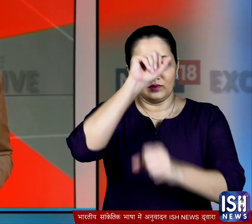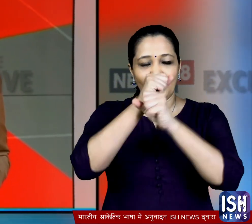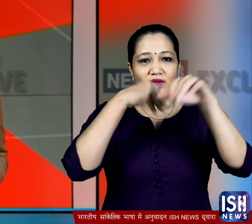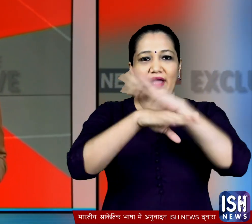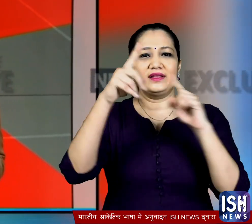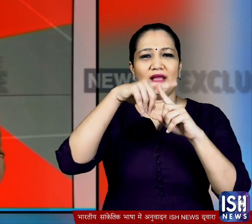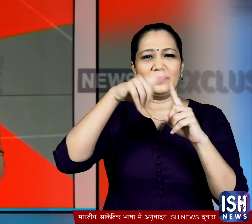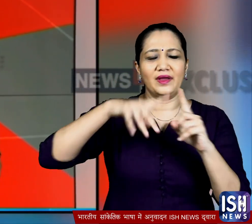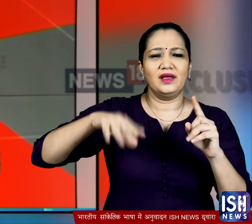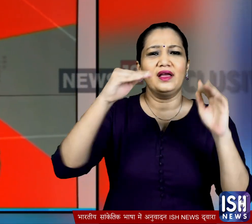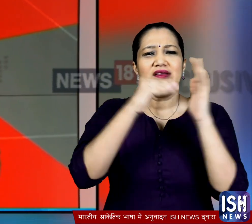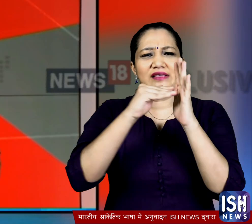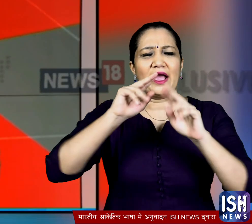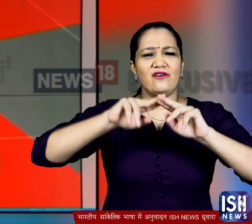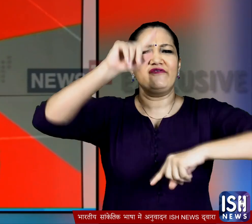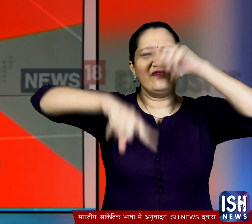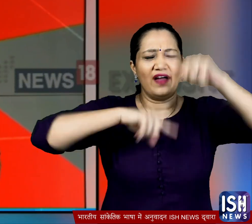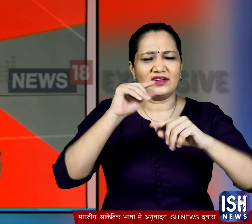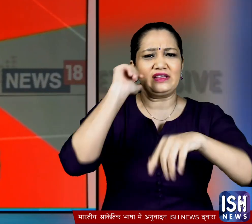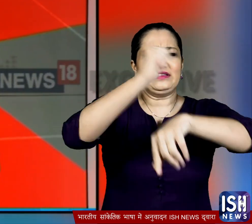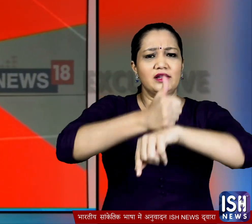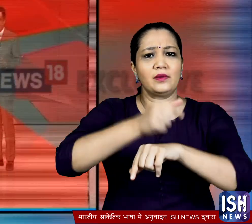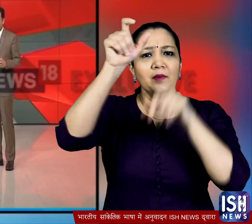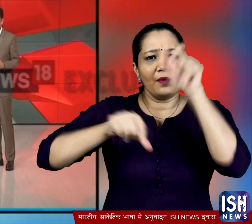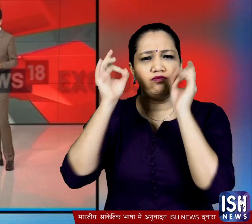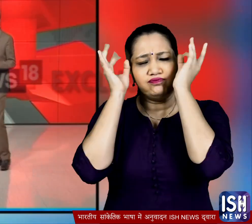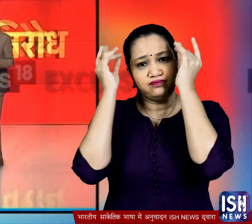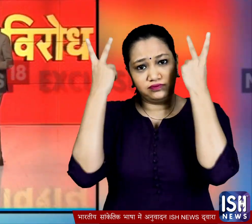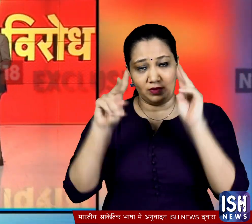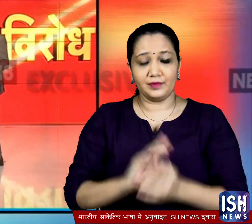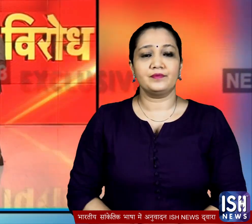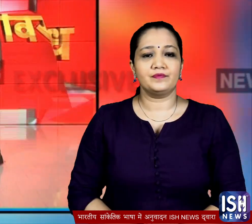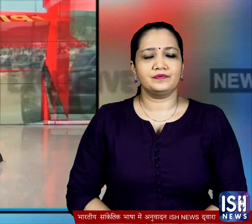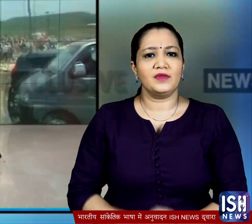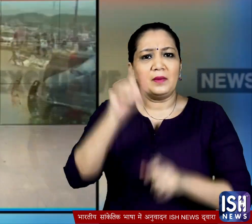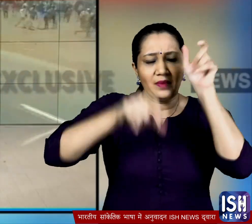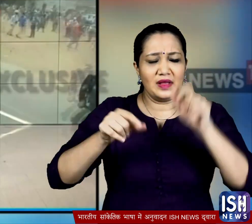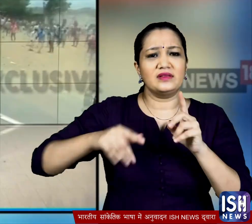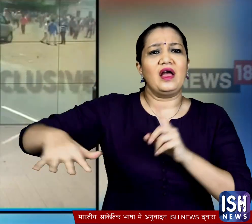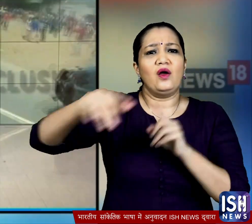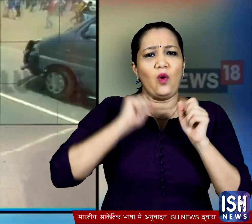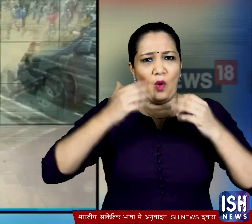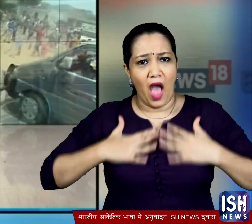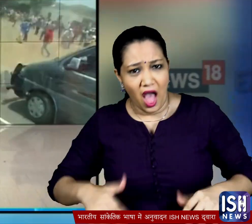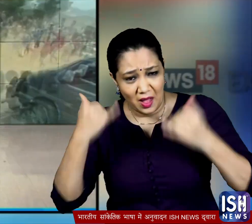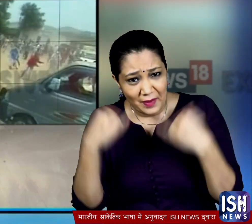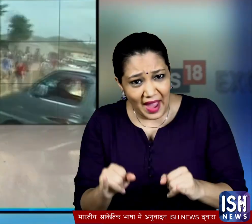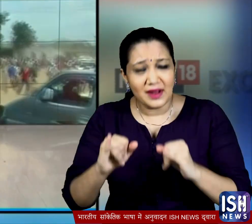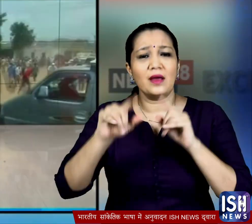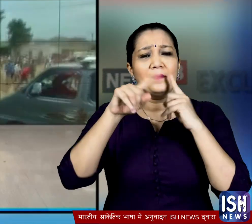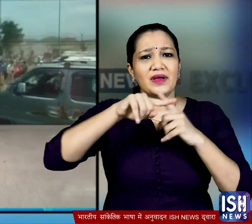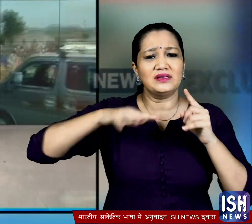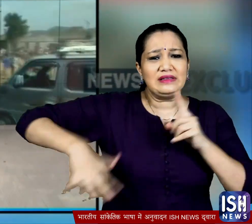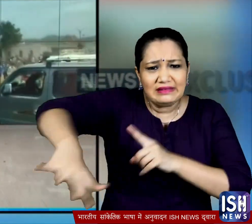गुजरात के तापी में एक जिंक प्लांट के खिलाफ इलाके के लोगों का गुस्सा भड़क उठा। उनका आरोप है कि इसका असर न सिर्फ उनकी सेहत पर पड़ेगा बल्कि वहां